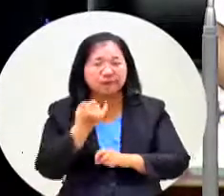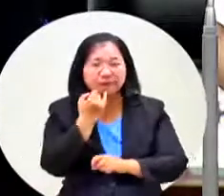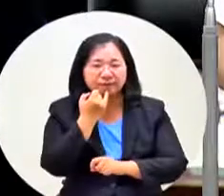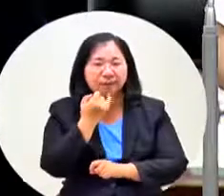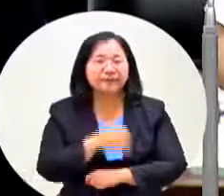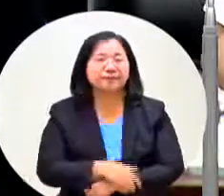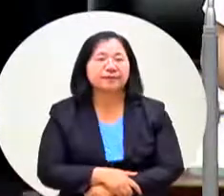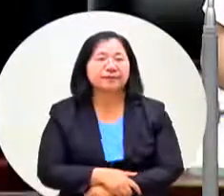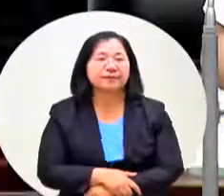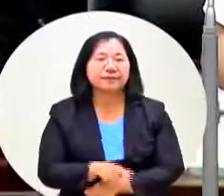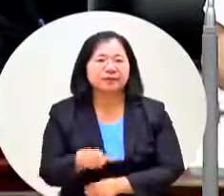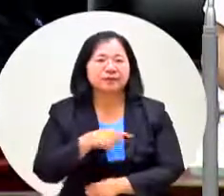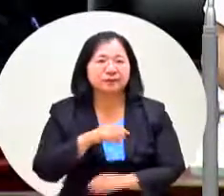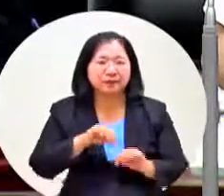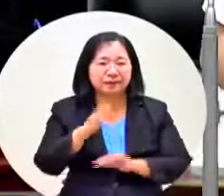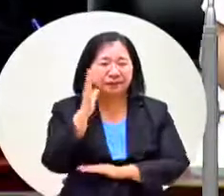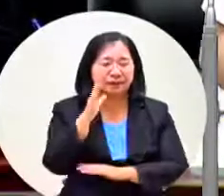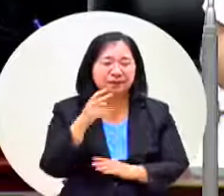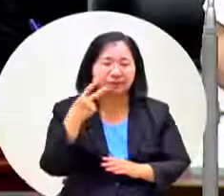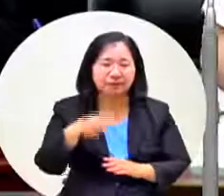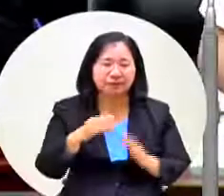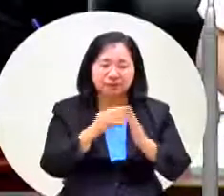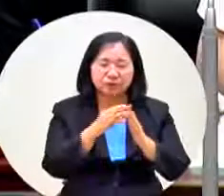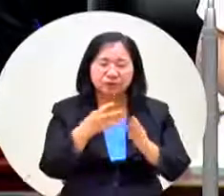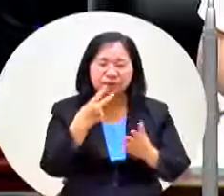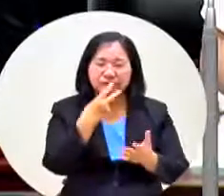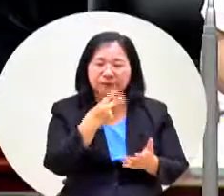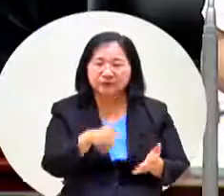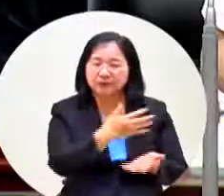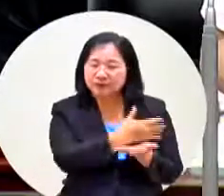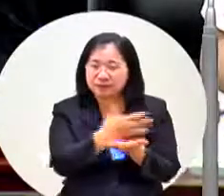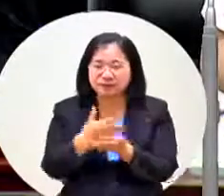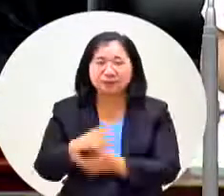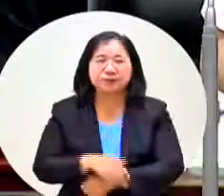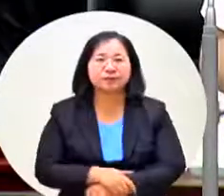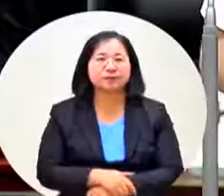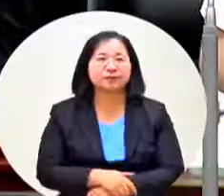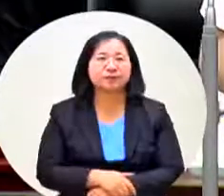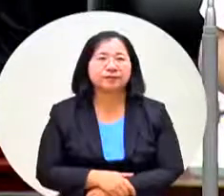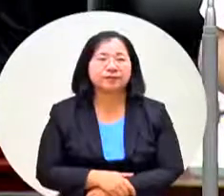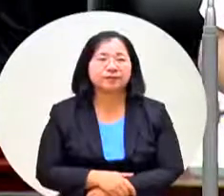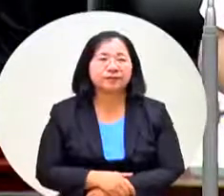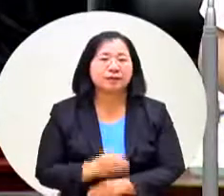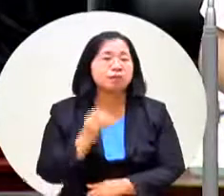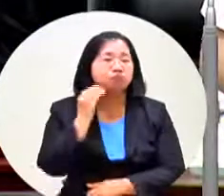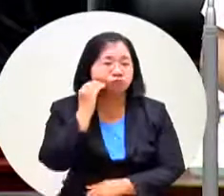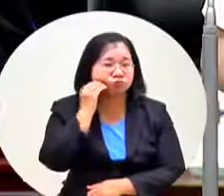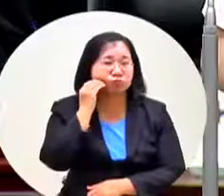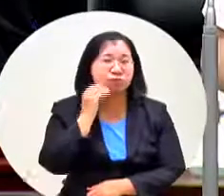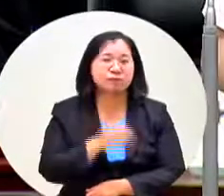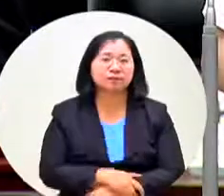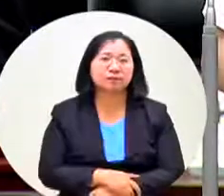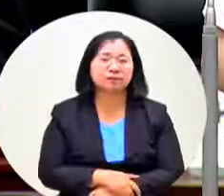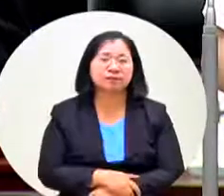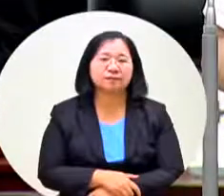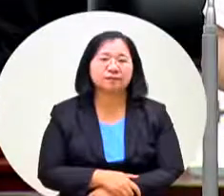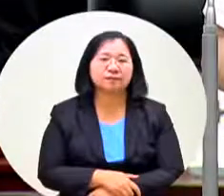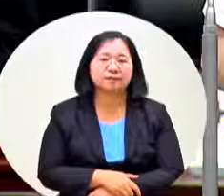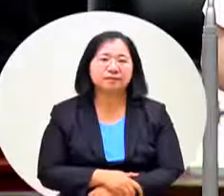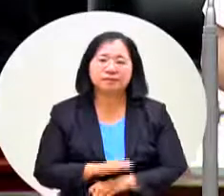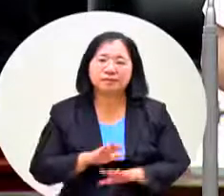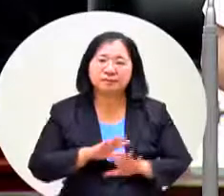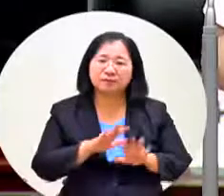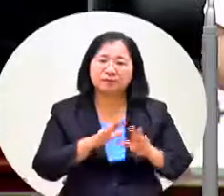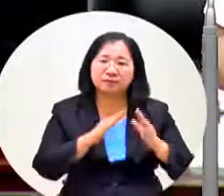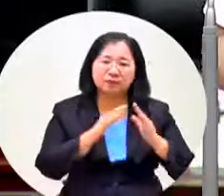的做这个都市变更那来开发那不管是用区段征收是用重划的那种状况可